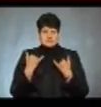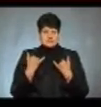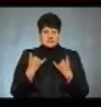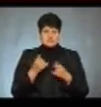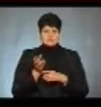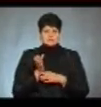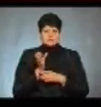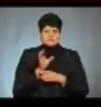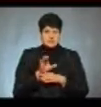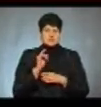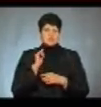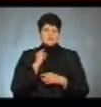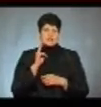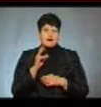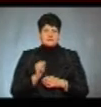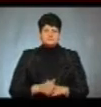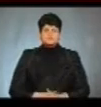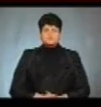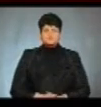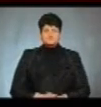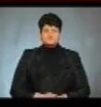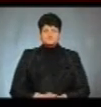сюжет моїх колег з Луцька.